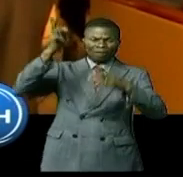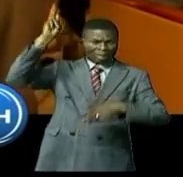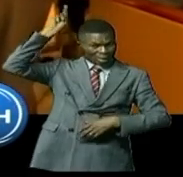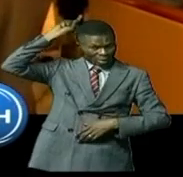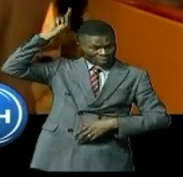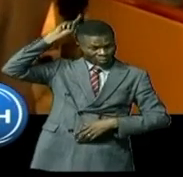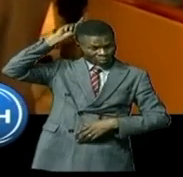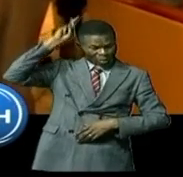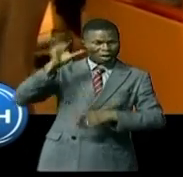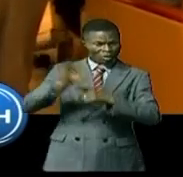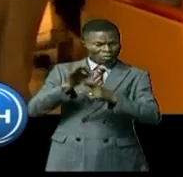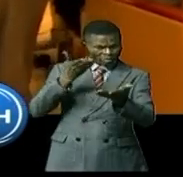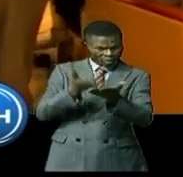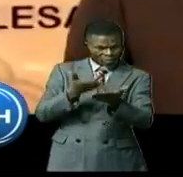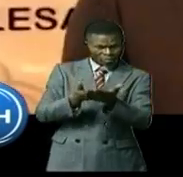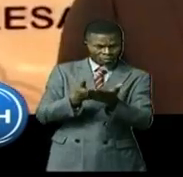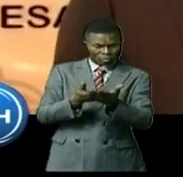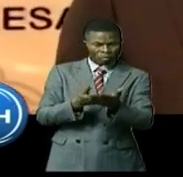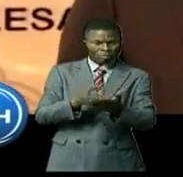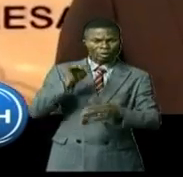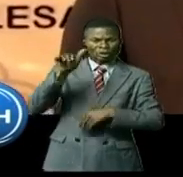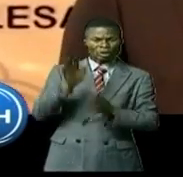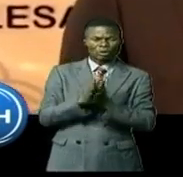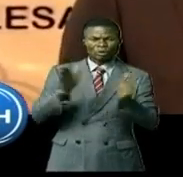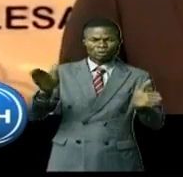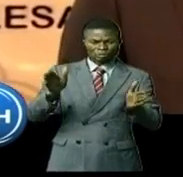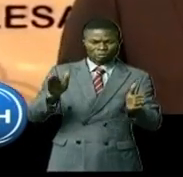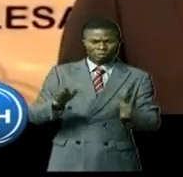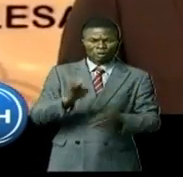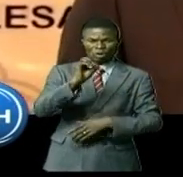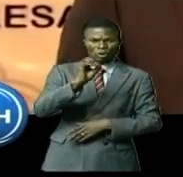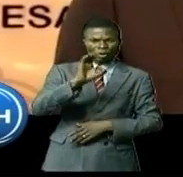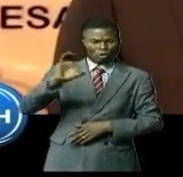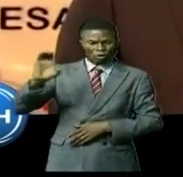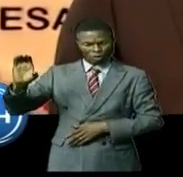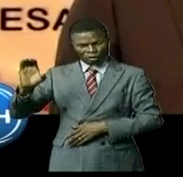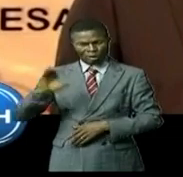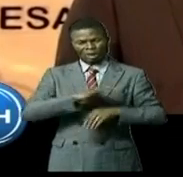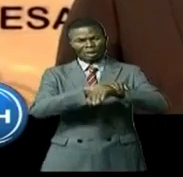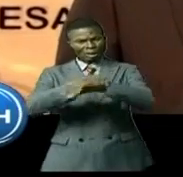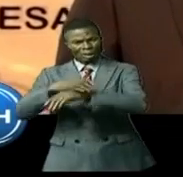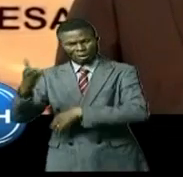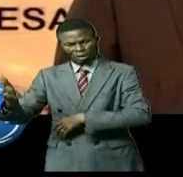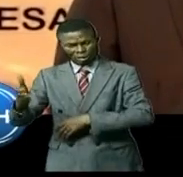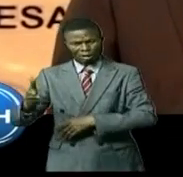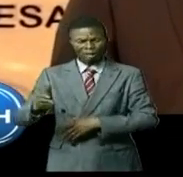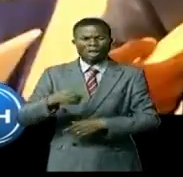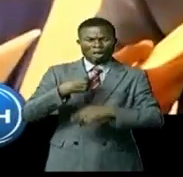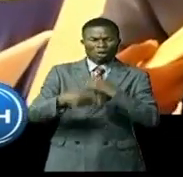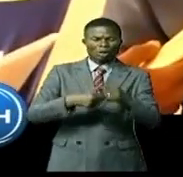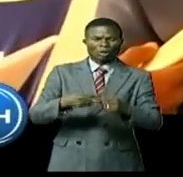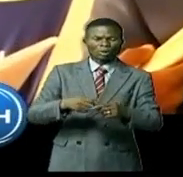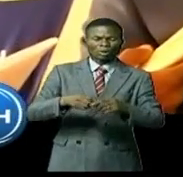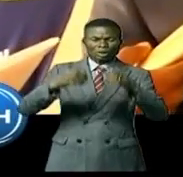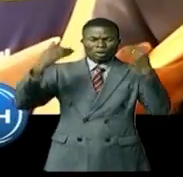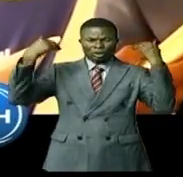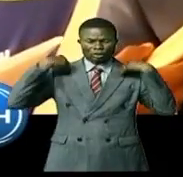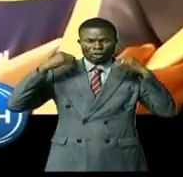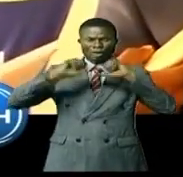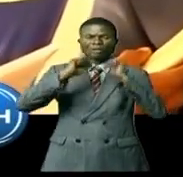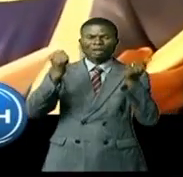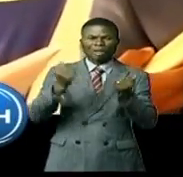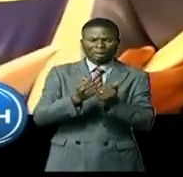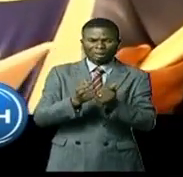dite formation. Elle est conduite par le directeur général de l'OCC, Gabriel Lubiba. D'entrée de jeu, c'est le chef d'agence OCC